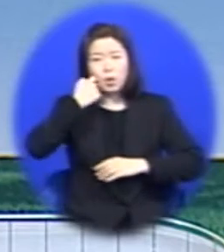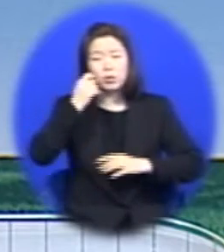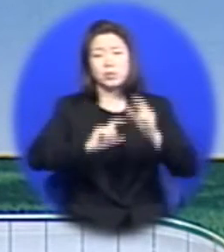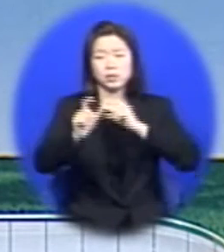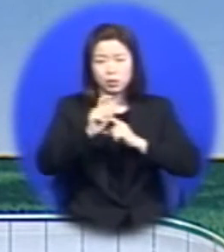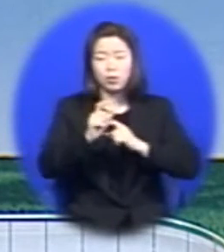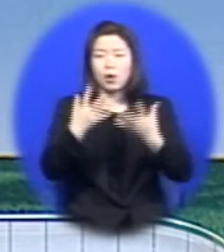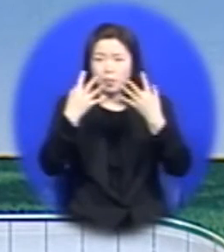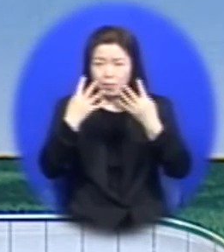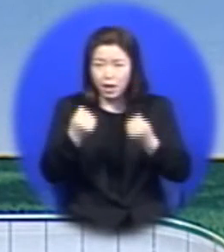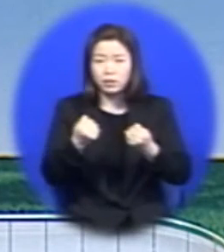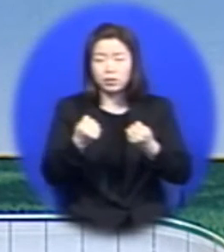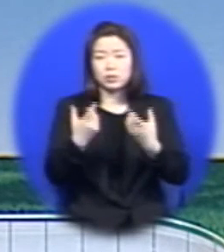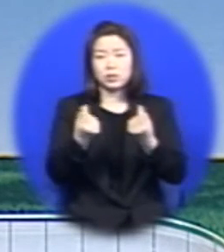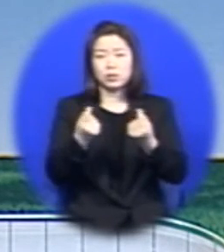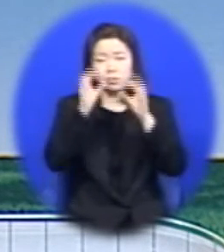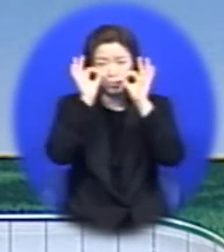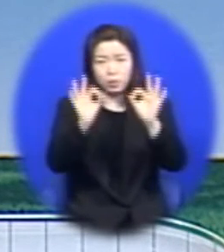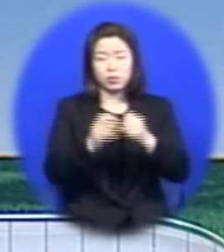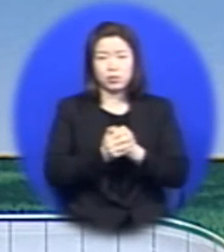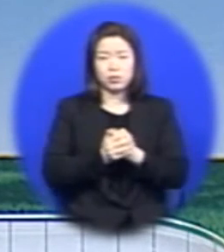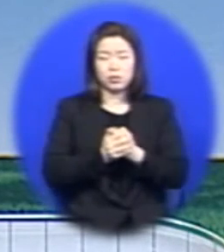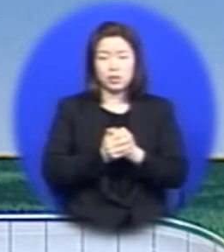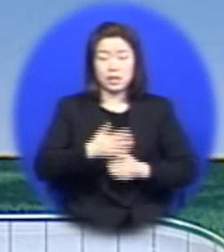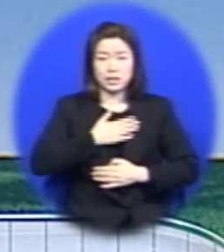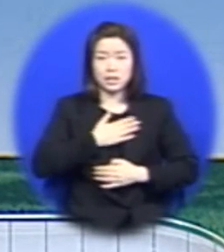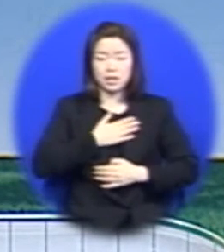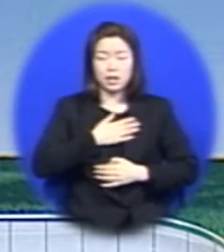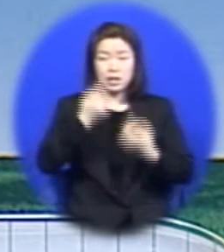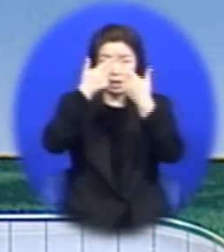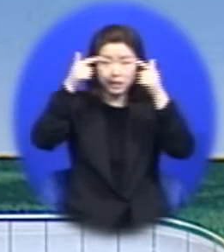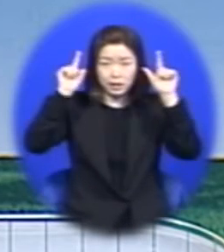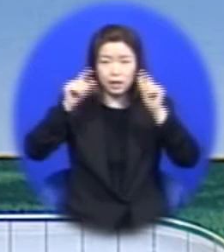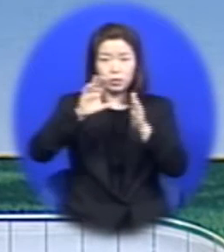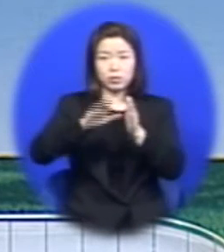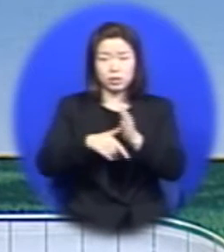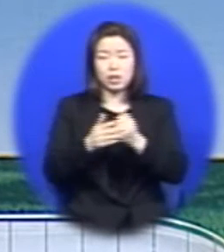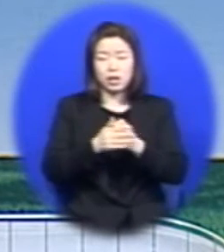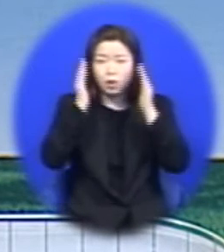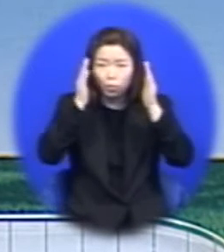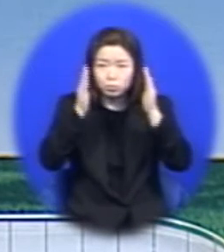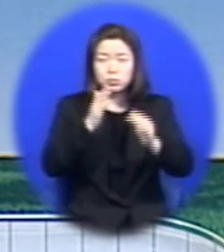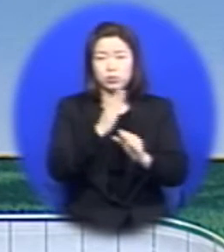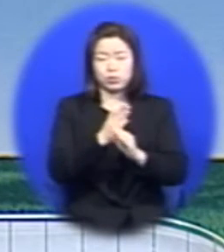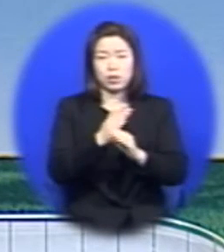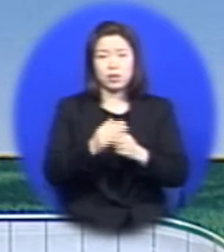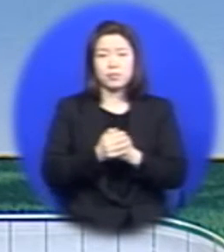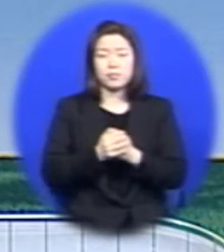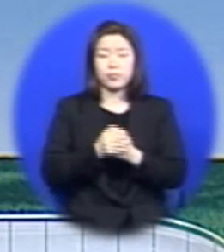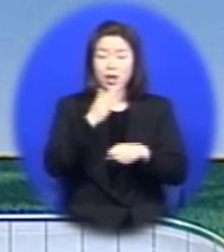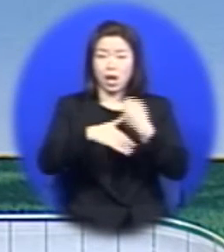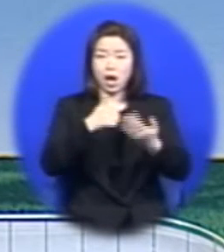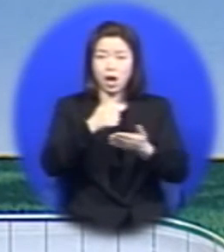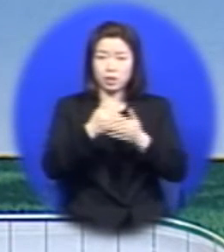많아지는 것처럼도 보였어요. 제가 대학원에서 공부를 하는데